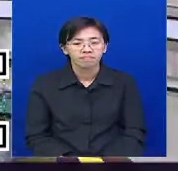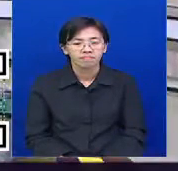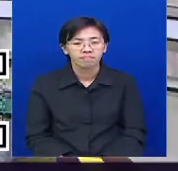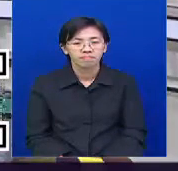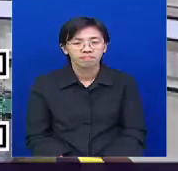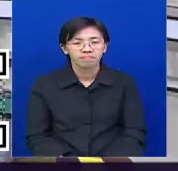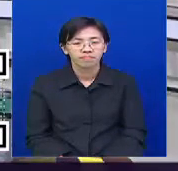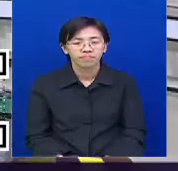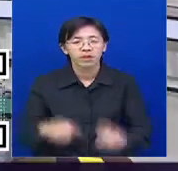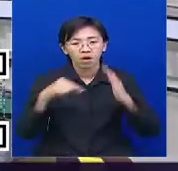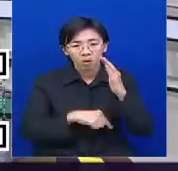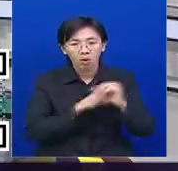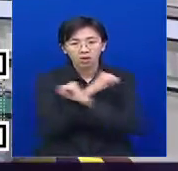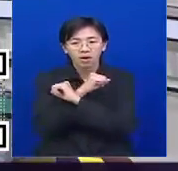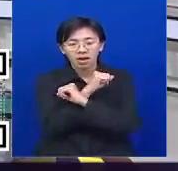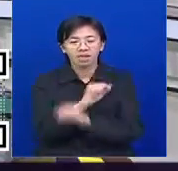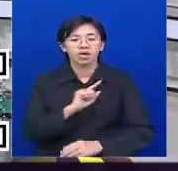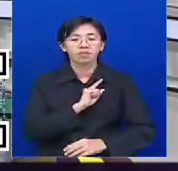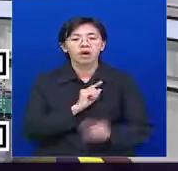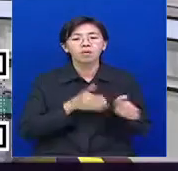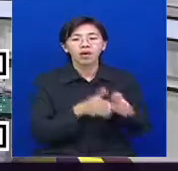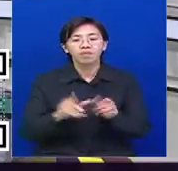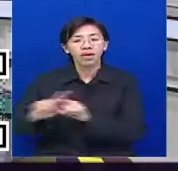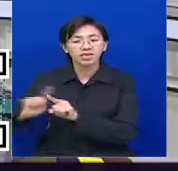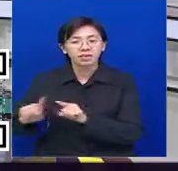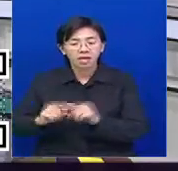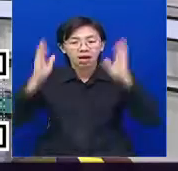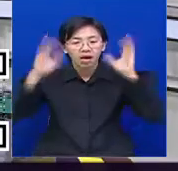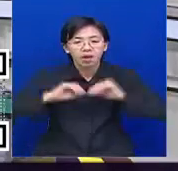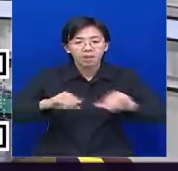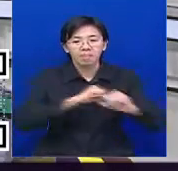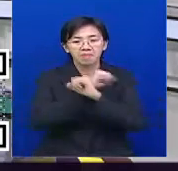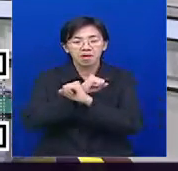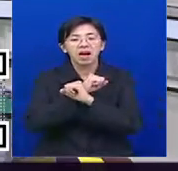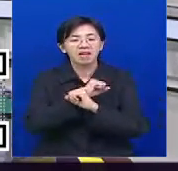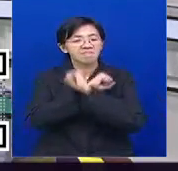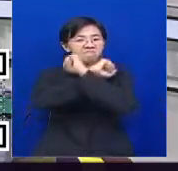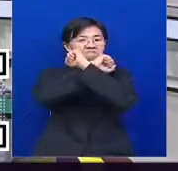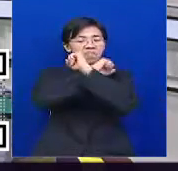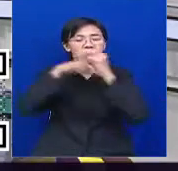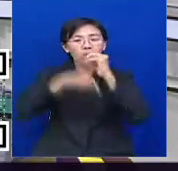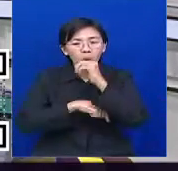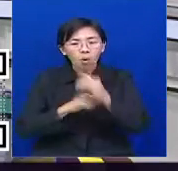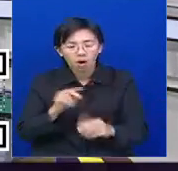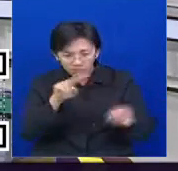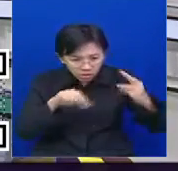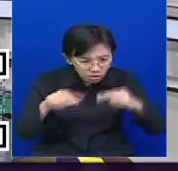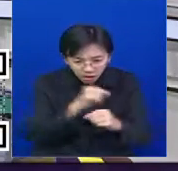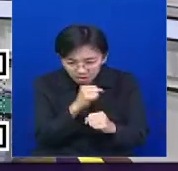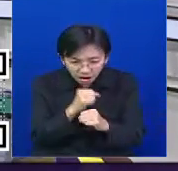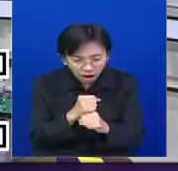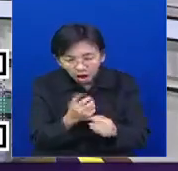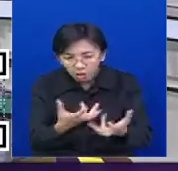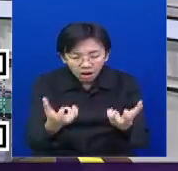การป้องกันการทุจริตนะคะถือว่าเป็นหน้าที่ของทุกภาคส่วนในการรณรงค์ป้องกันรวมถึงเฝ้าติดตามการทำงานป้องกันความเสียหายหรือว่า